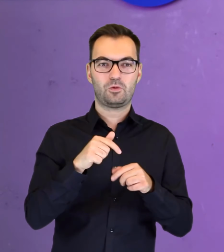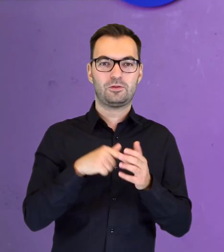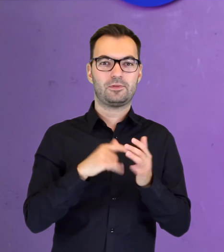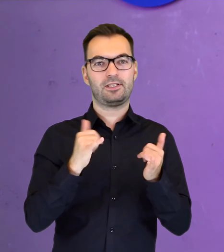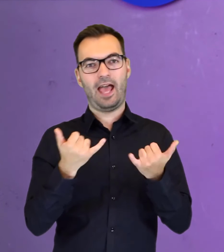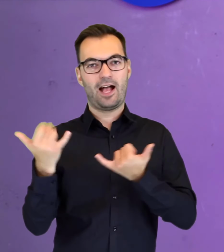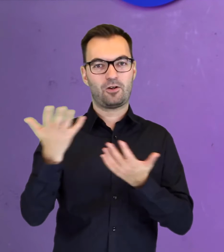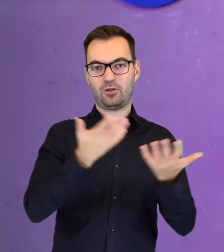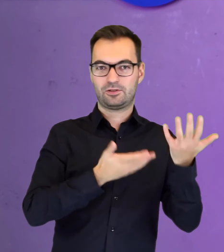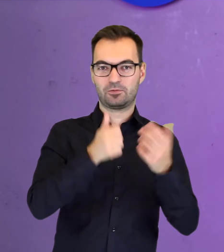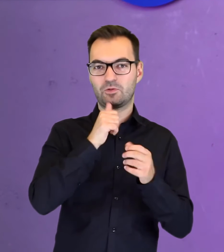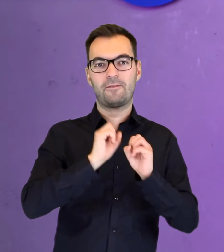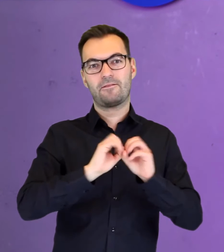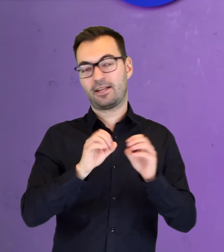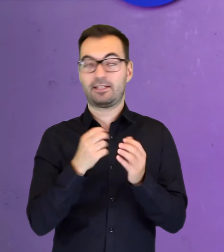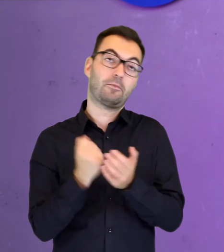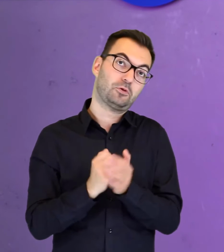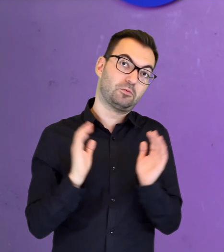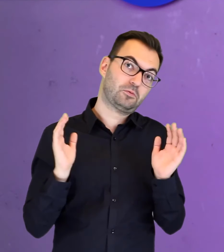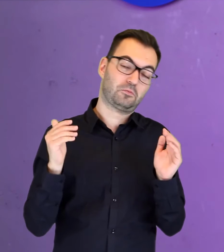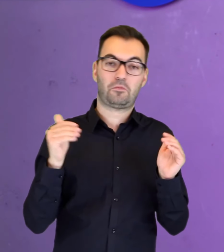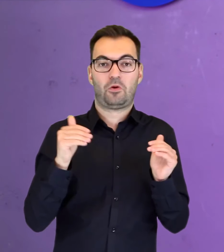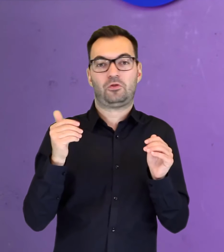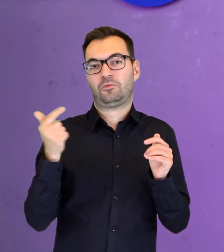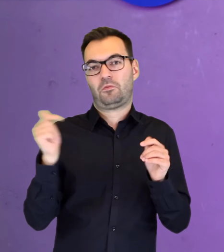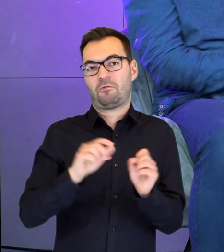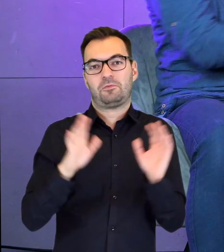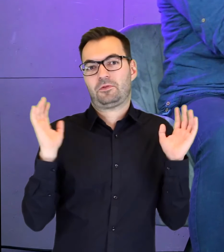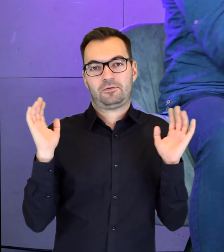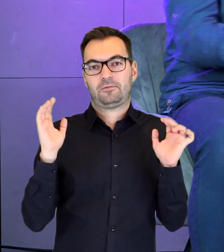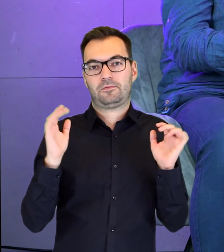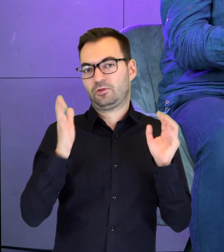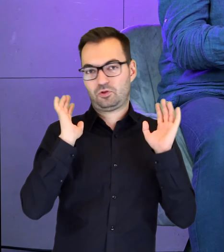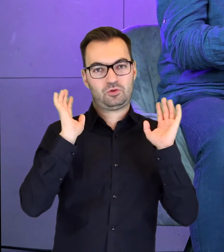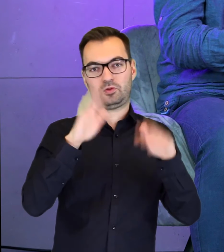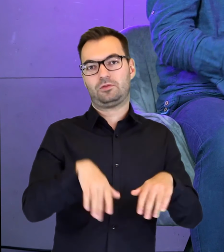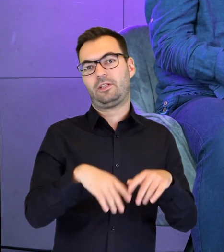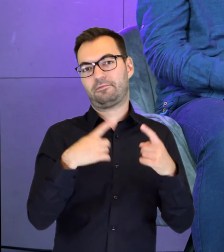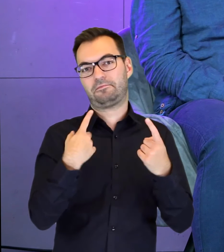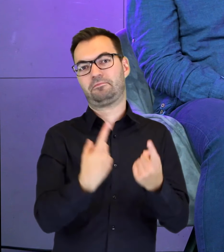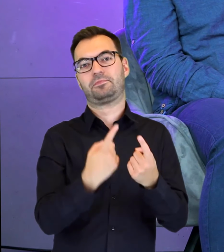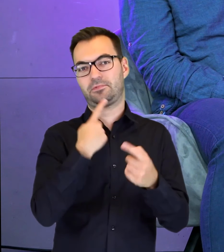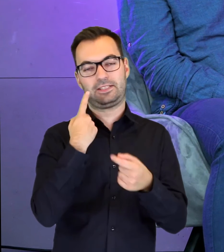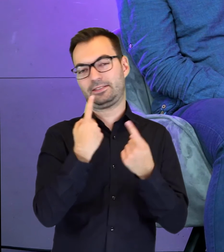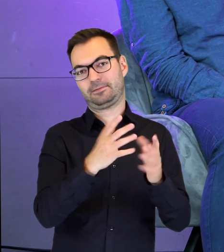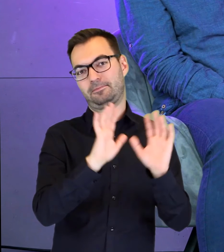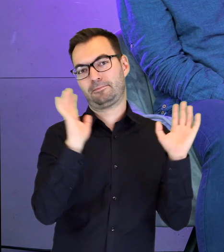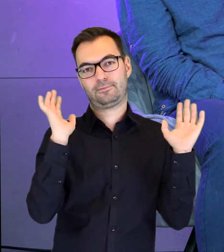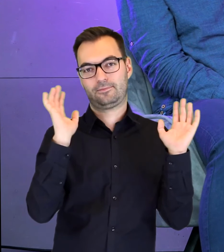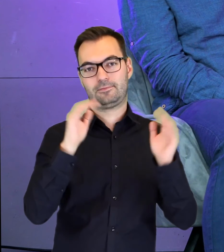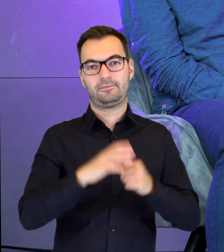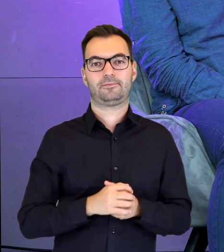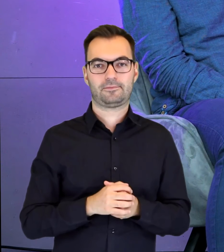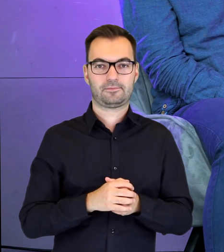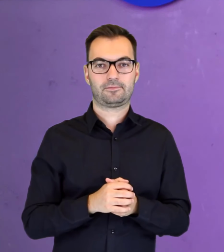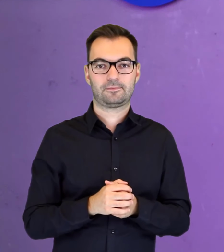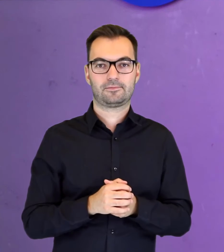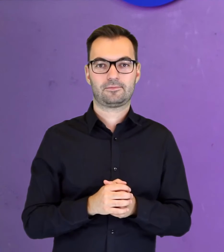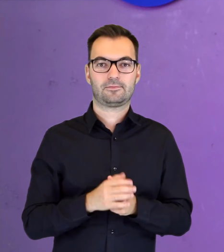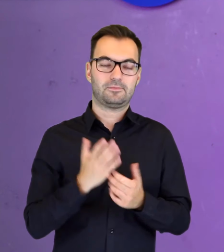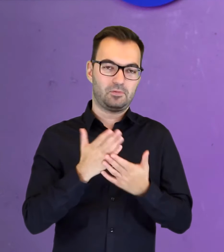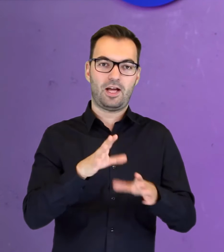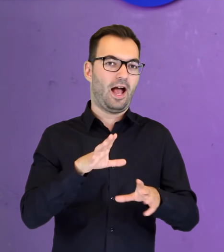wiele angielszczyzny którą musimy się w jaki sposób stary tłumaczysz umorzenie musimy Może powinniśmy de facto ją zostawić w